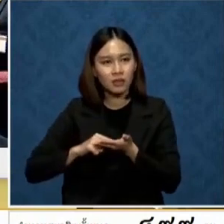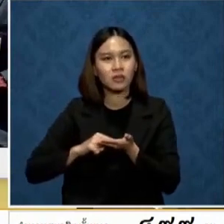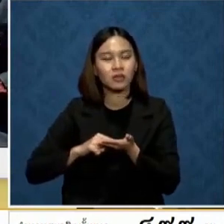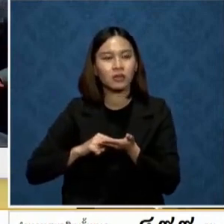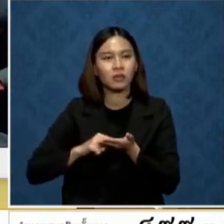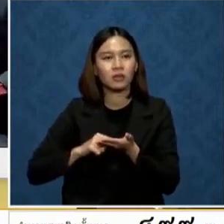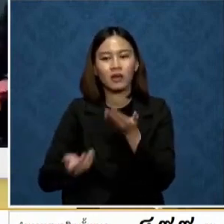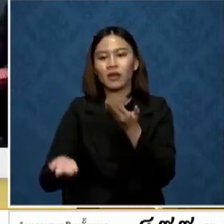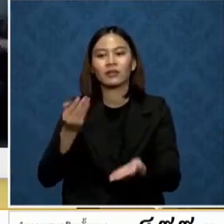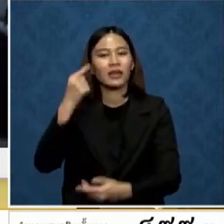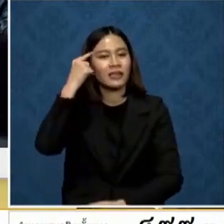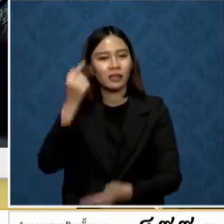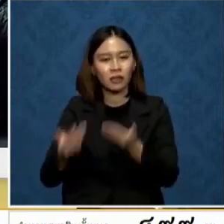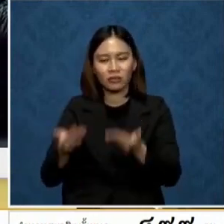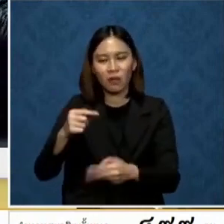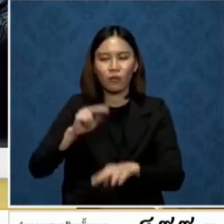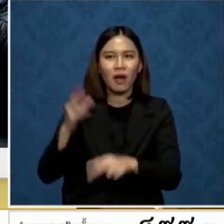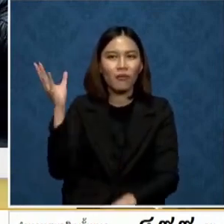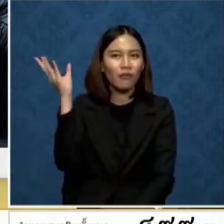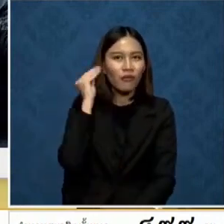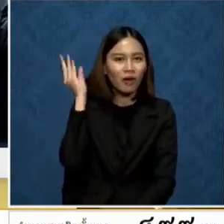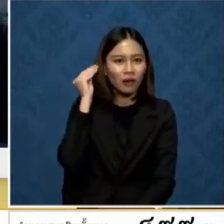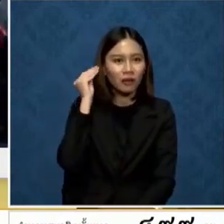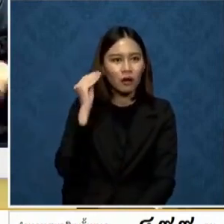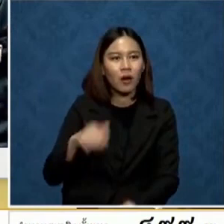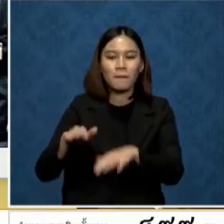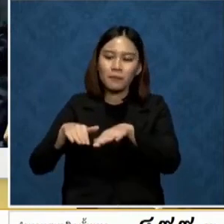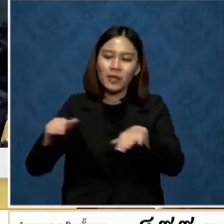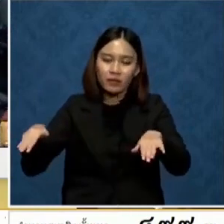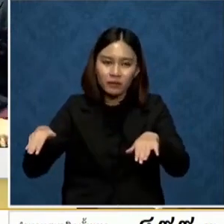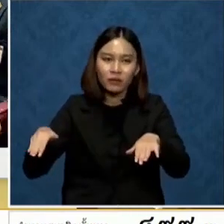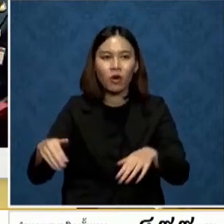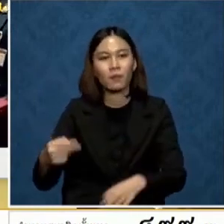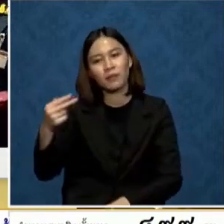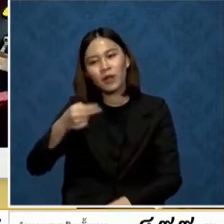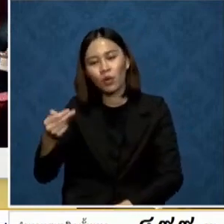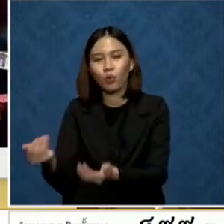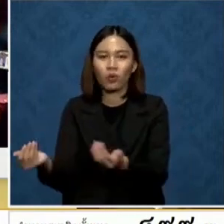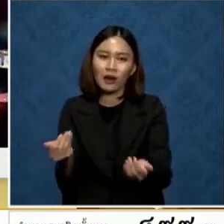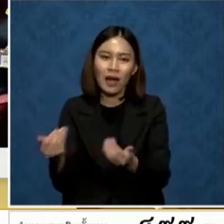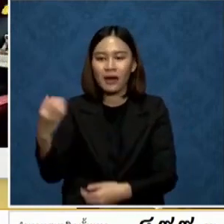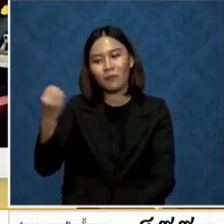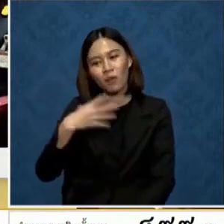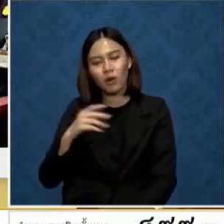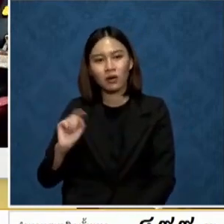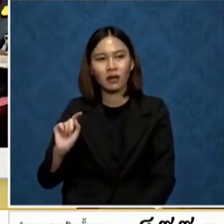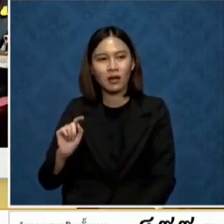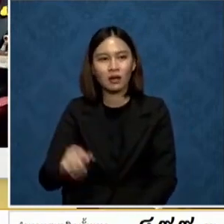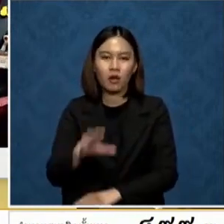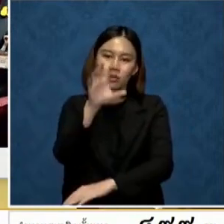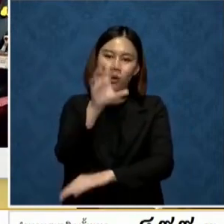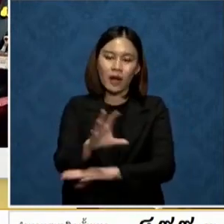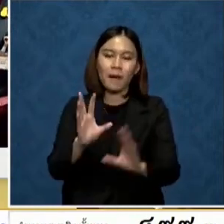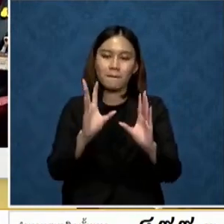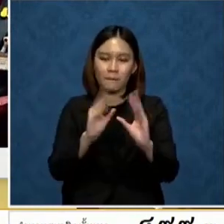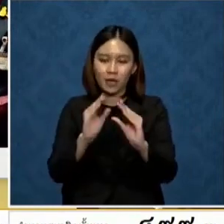ผมก็แล้วแต่คุณจะคิดนะผมก็พยายามนั่งฟังถือว่าเป็นเป็นน้องนุ่งเป็นลูกหลาน่ะบอกว่าข้อบังคับการ